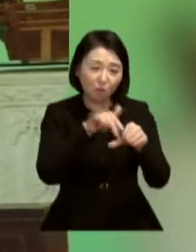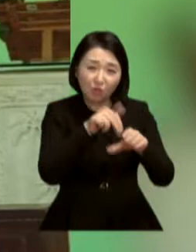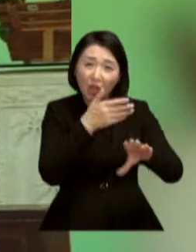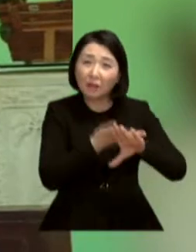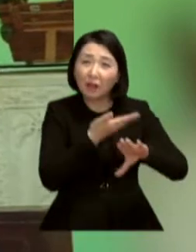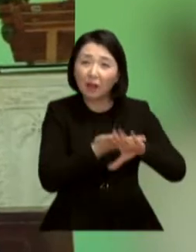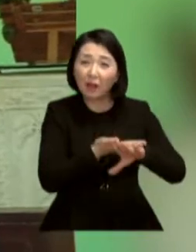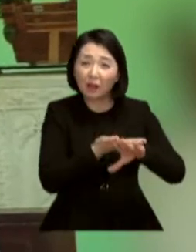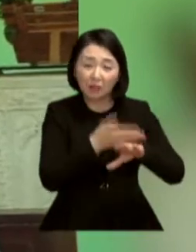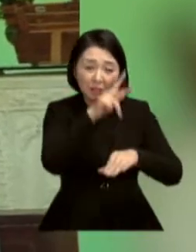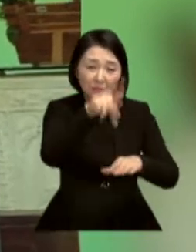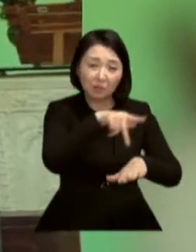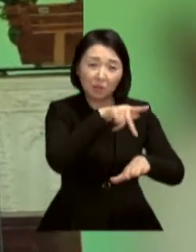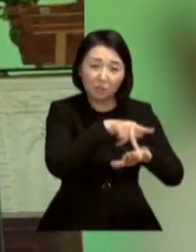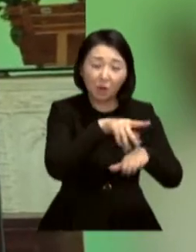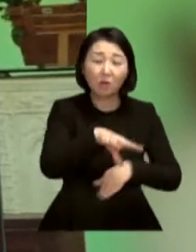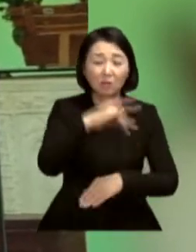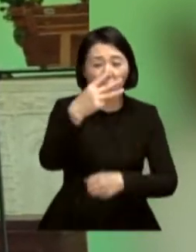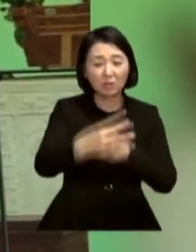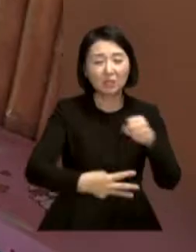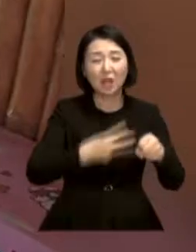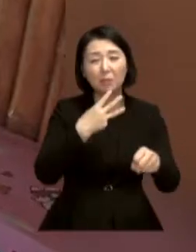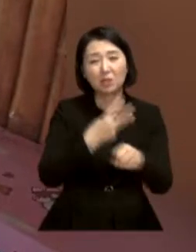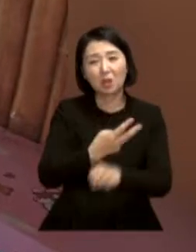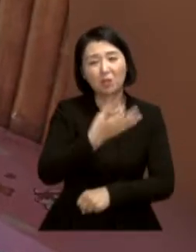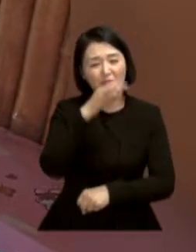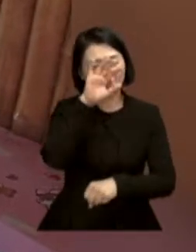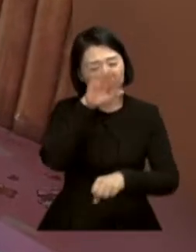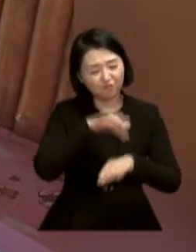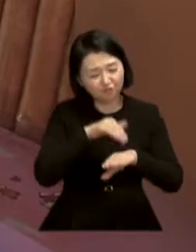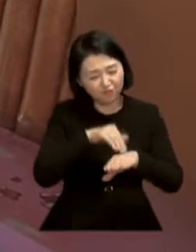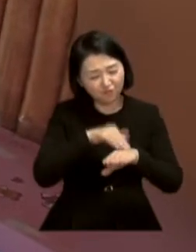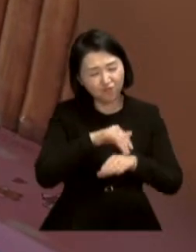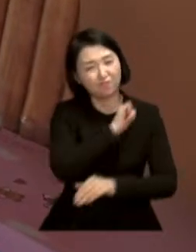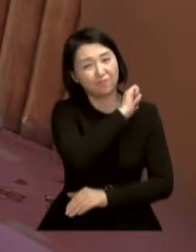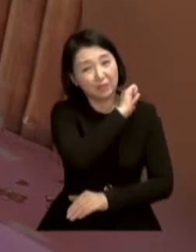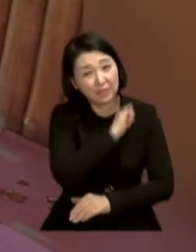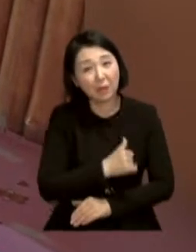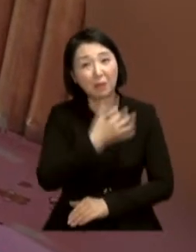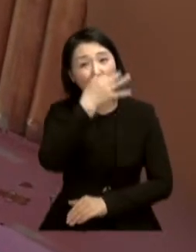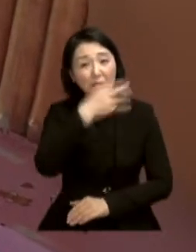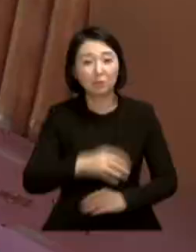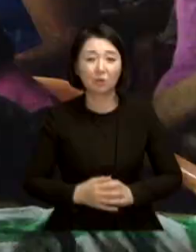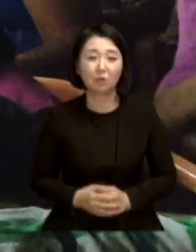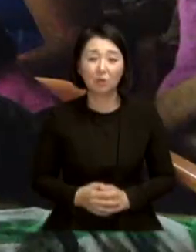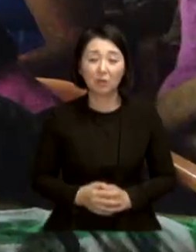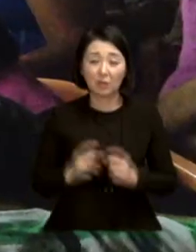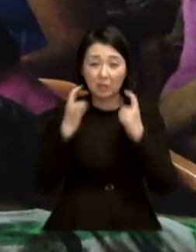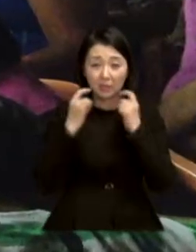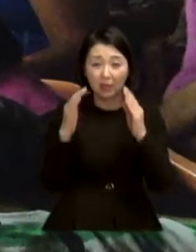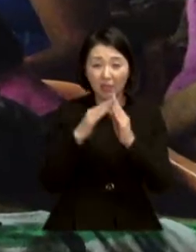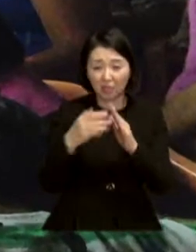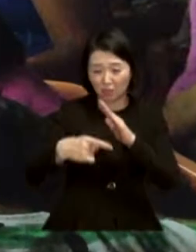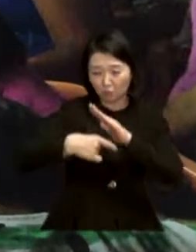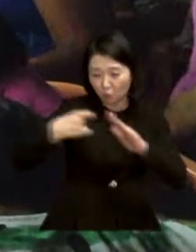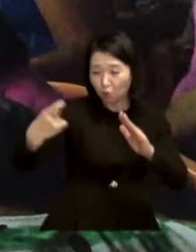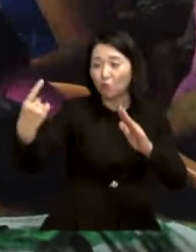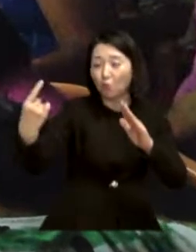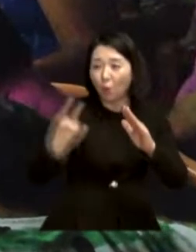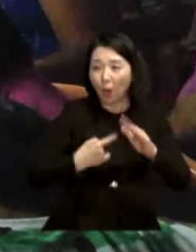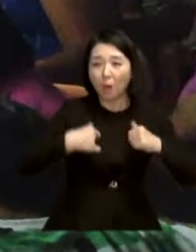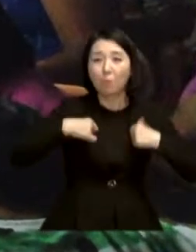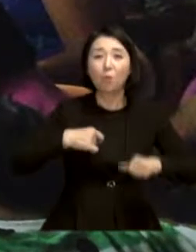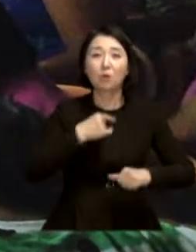전혀 다른 필리핀에서 첫 3년간 고된 훈련의 시간들을 겪었다. 사택에 도둑이 들어 모든 것을 포기하고